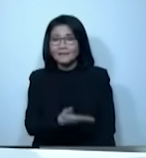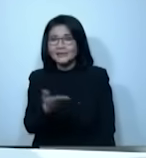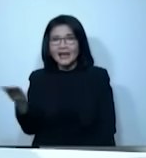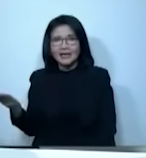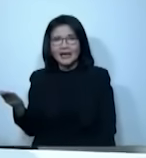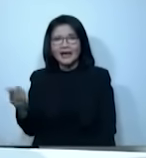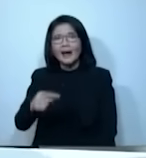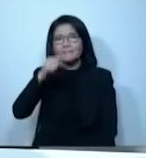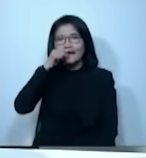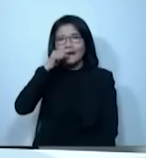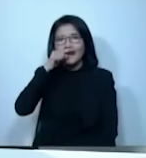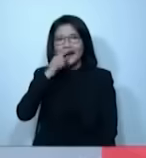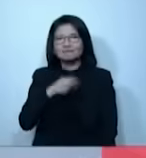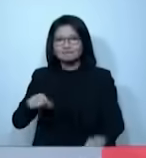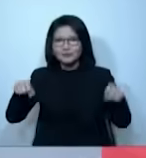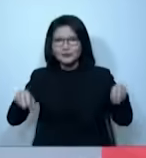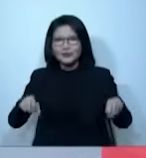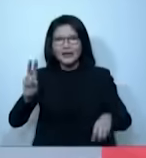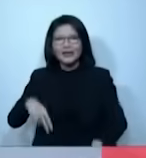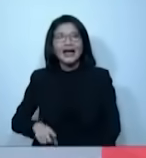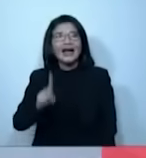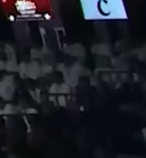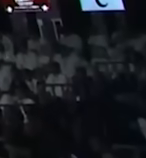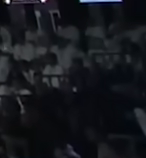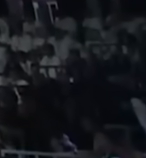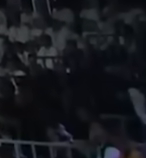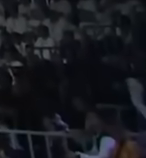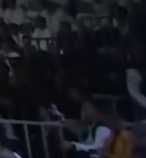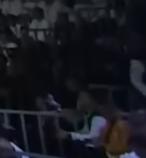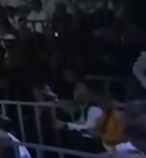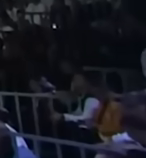kembali ke tempat duduk masing-masing masih ada satu